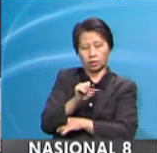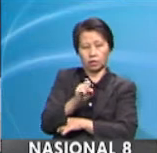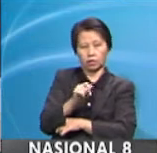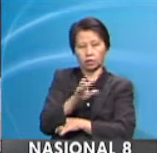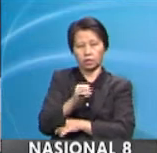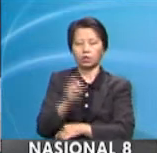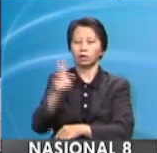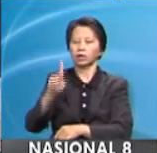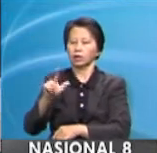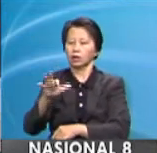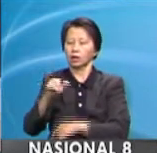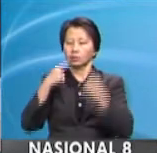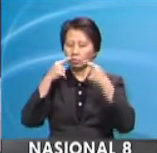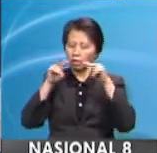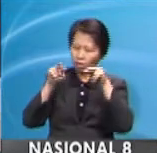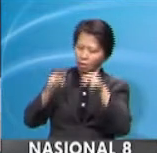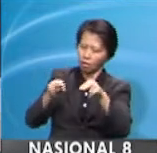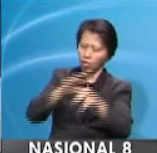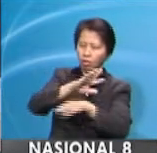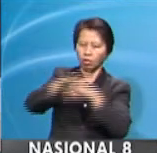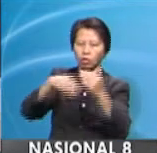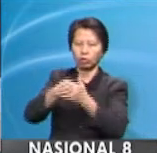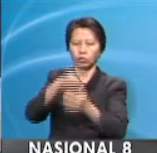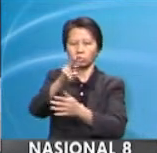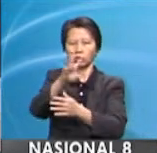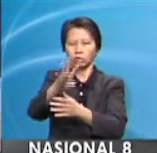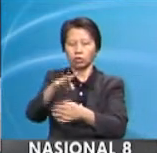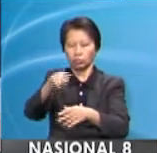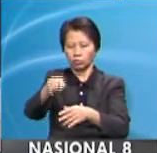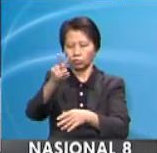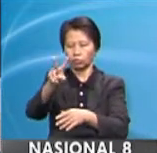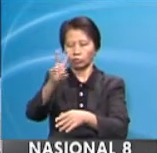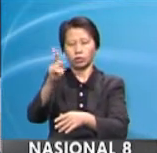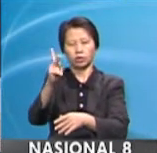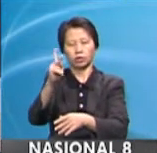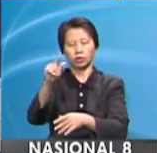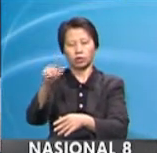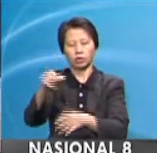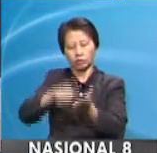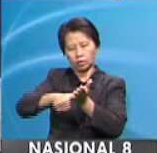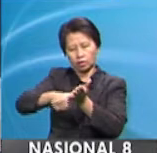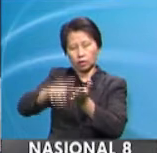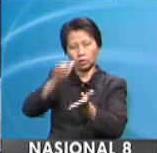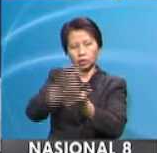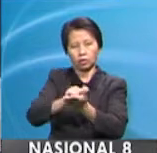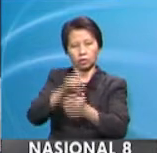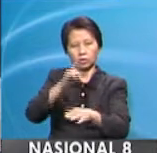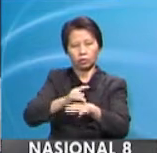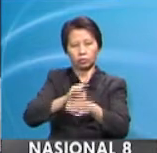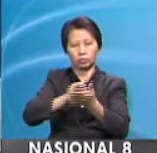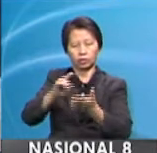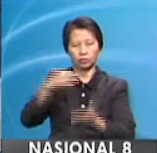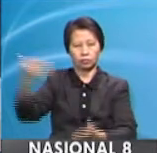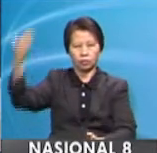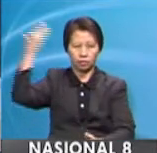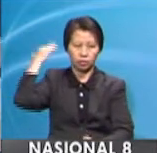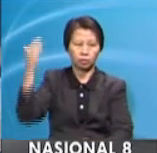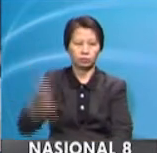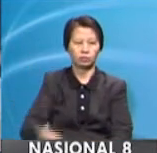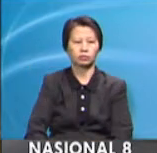klia berjaya mengesan keseluruhan 24.21 kg dadah berkenaan Minggu